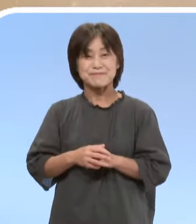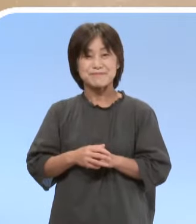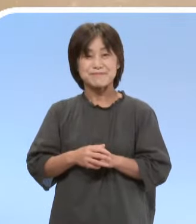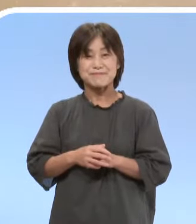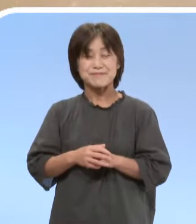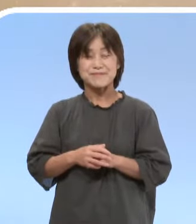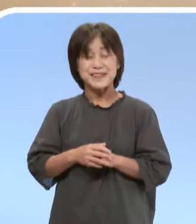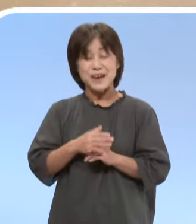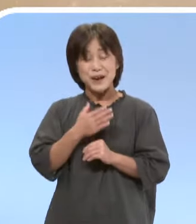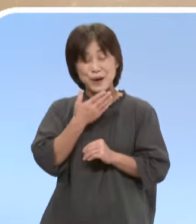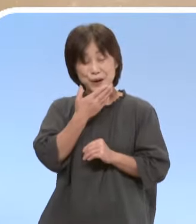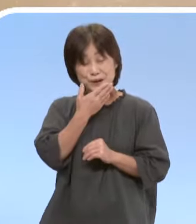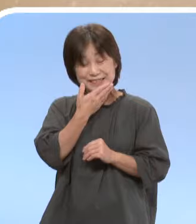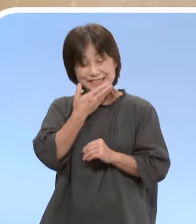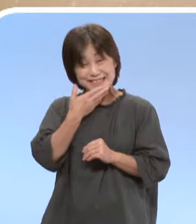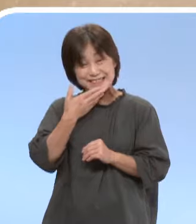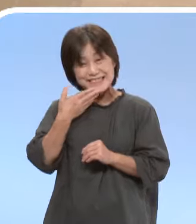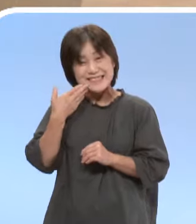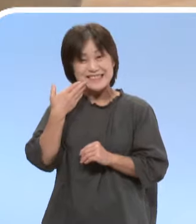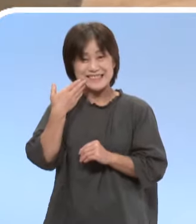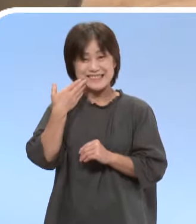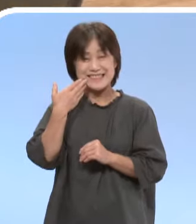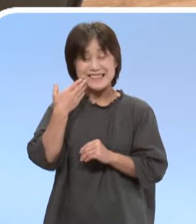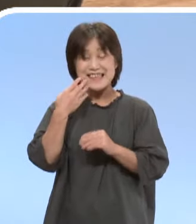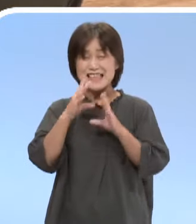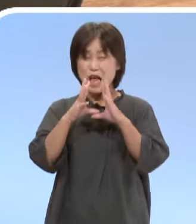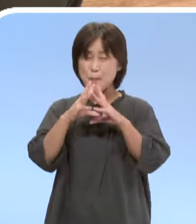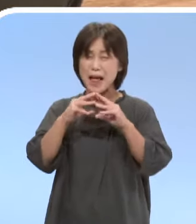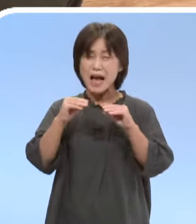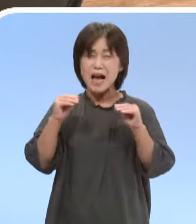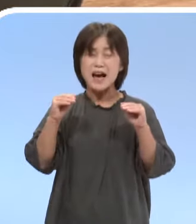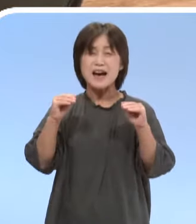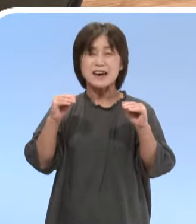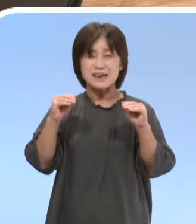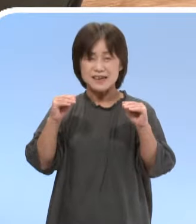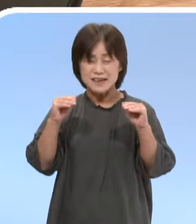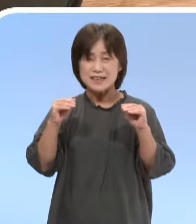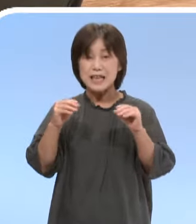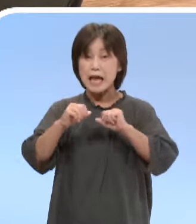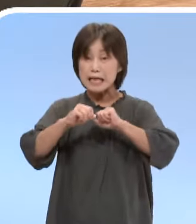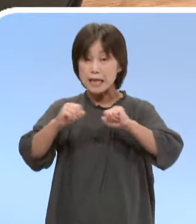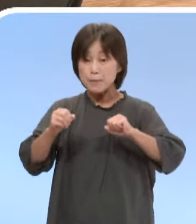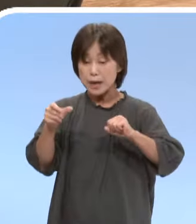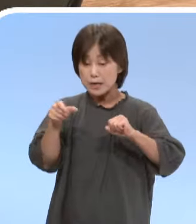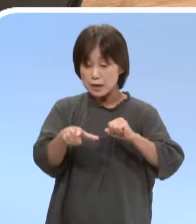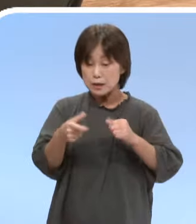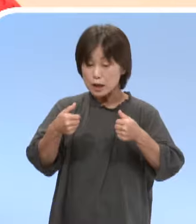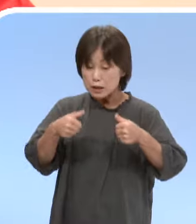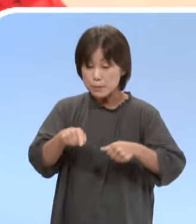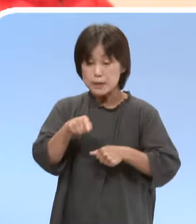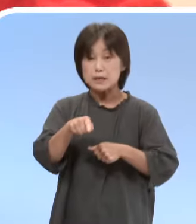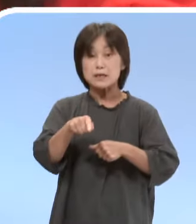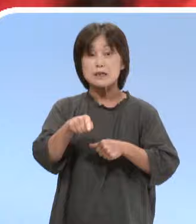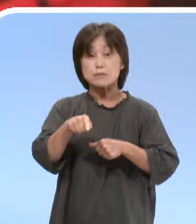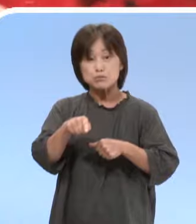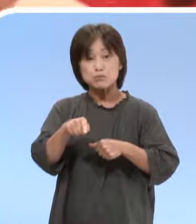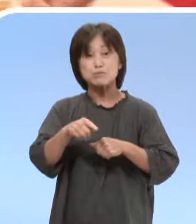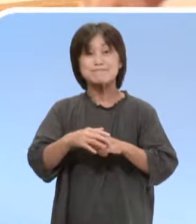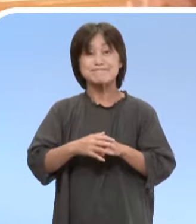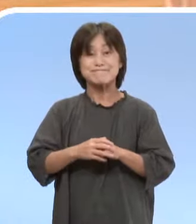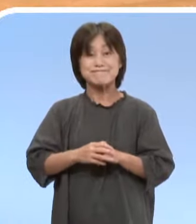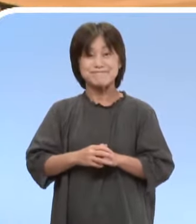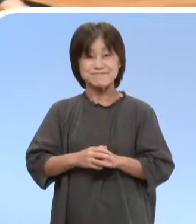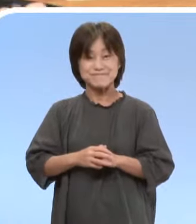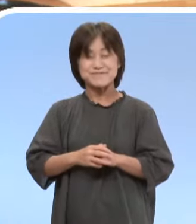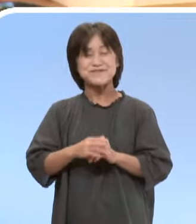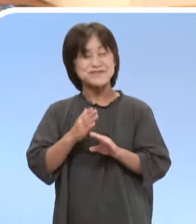うん、まあ、おいしい。滑らかで、ほんま新鮮な里芋を入れたぐらい生のお芋感